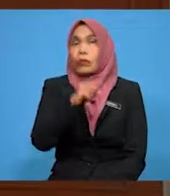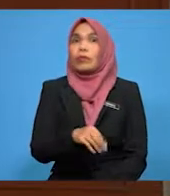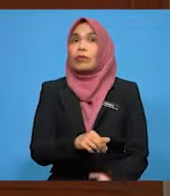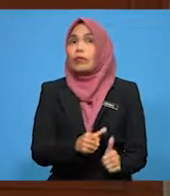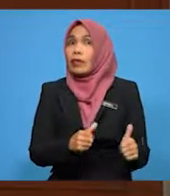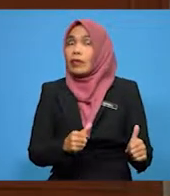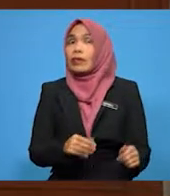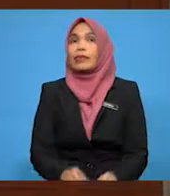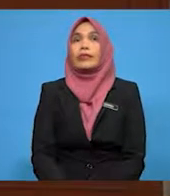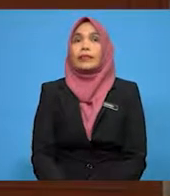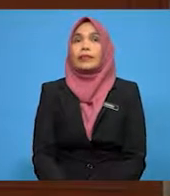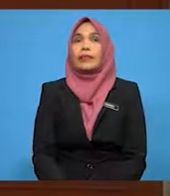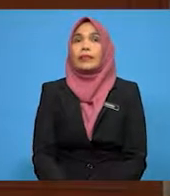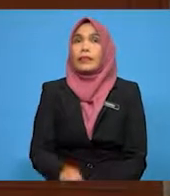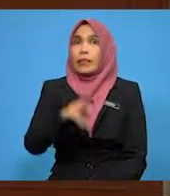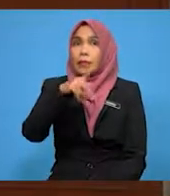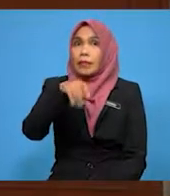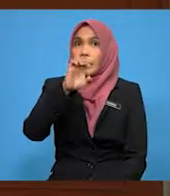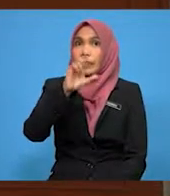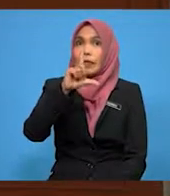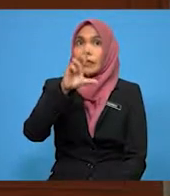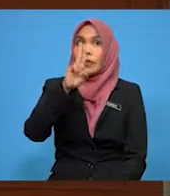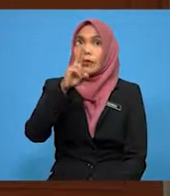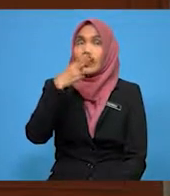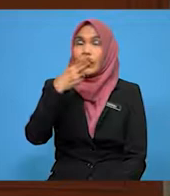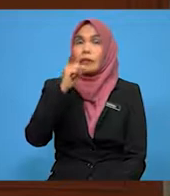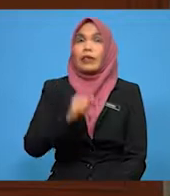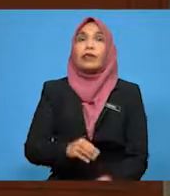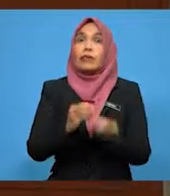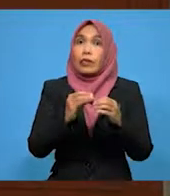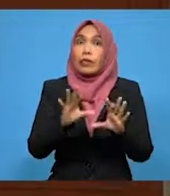Untuk mengelakkan perpeluhan telur sebelum dimasukkan ke dalam setter.